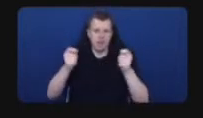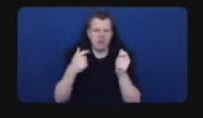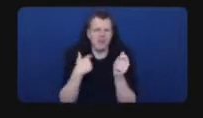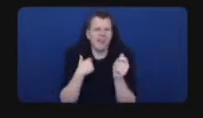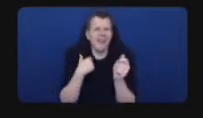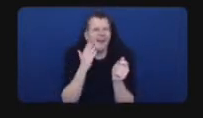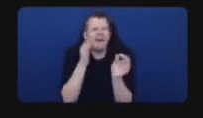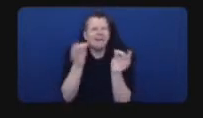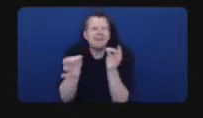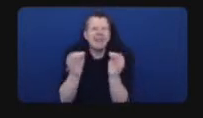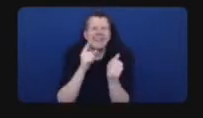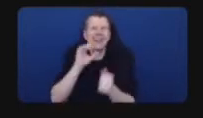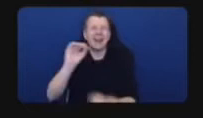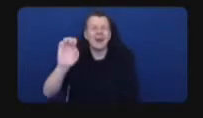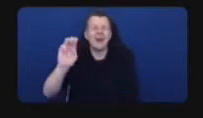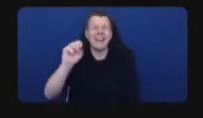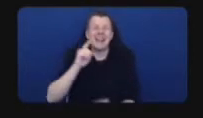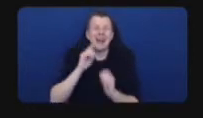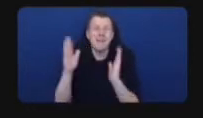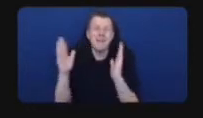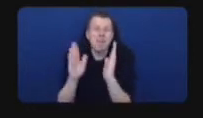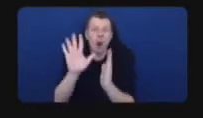我是应急管理办公室的。